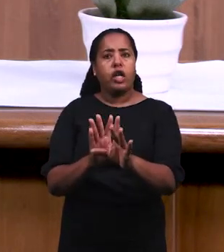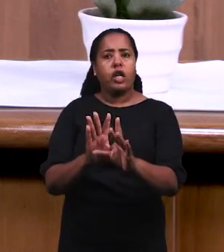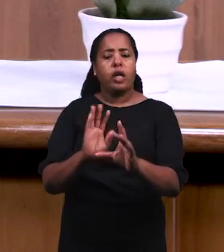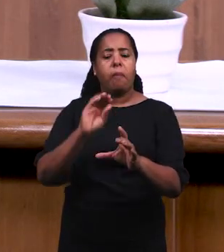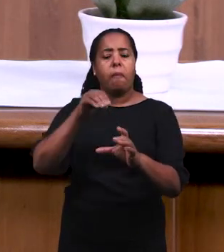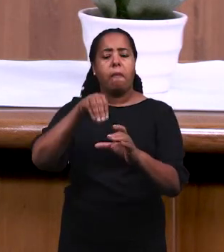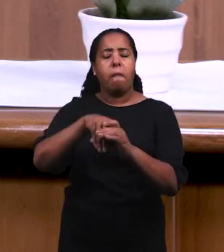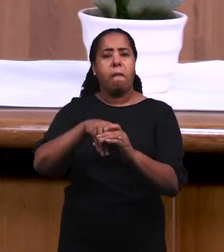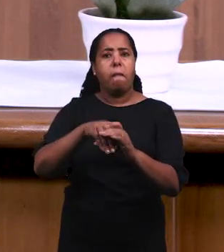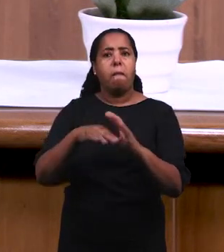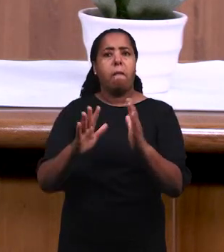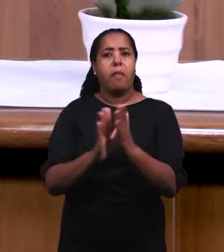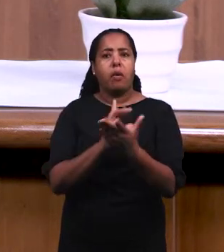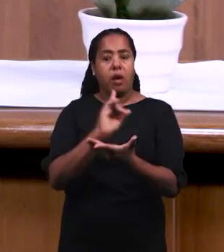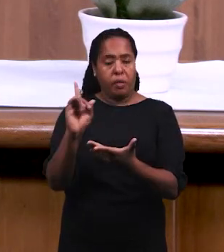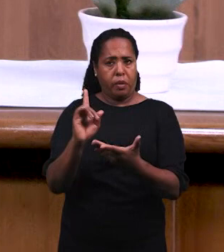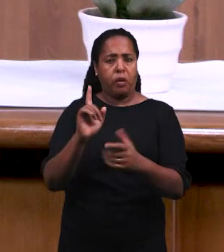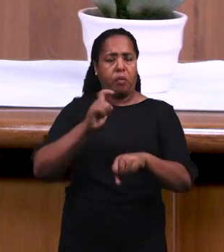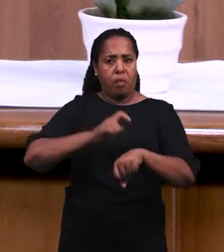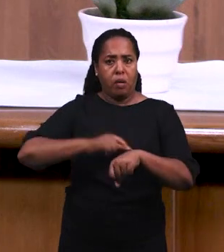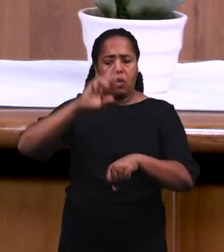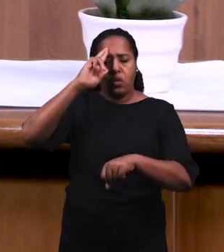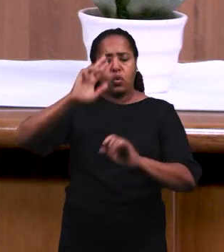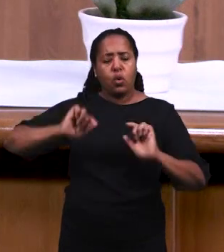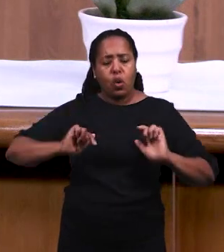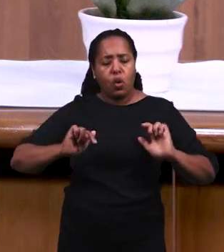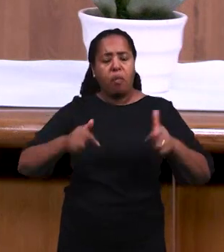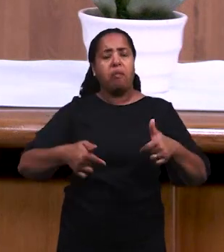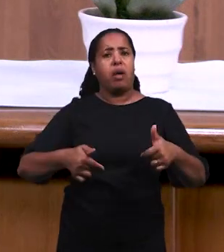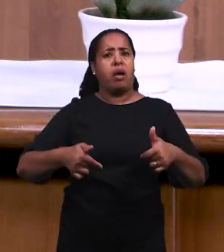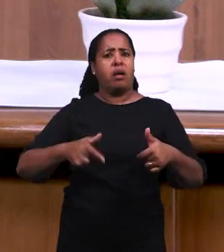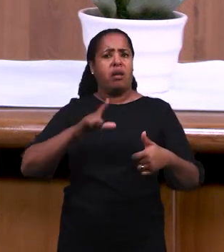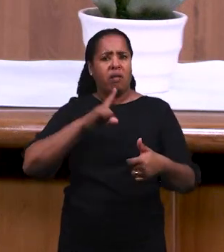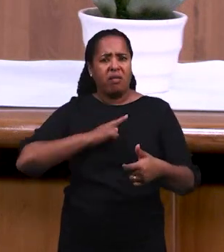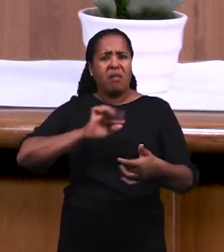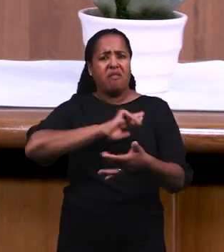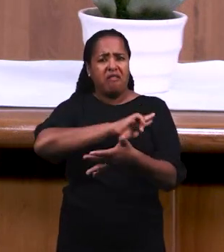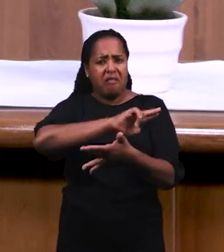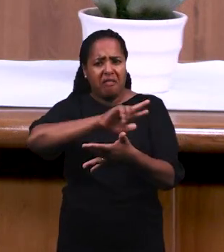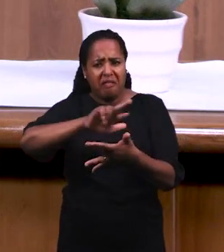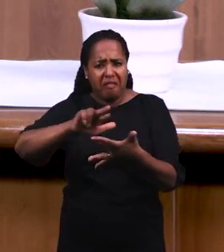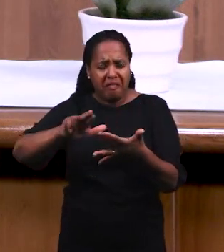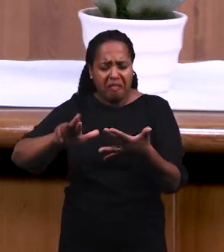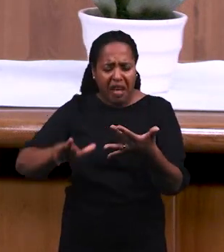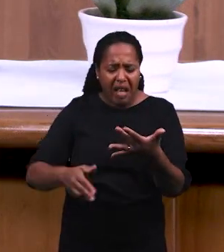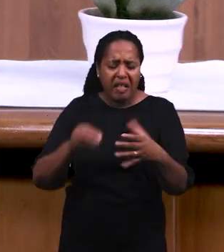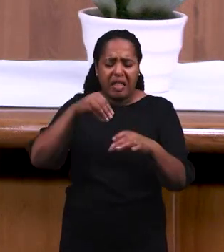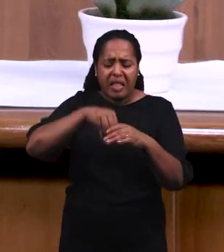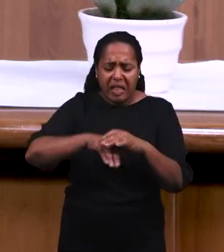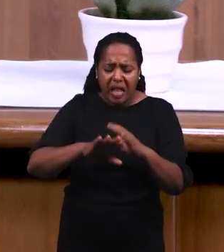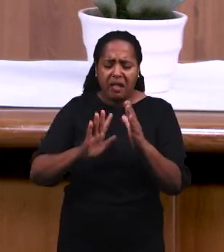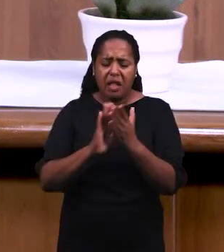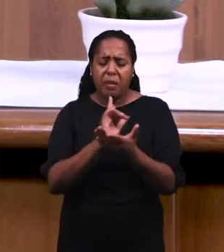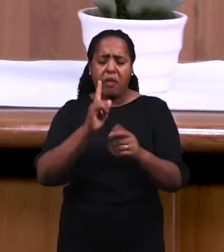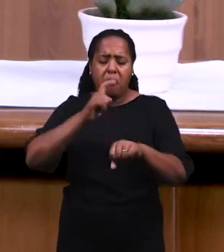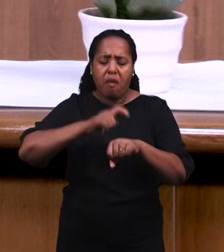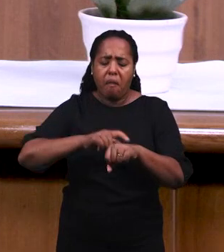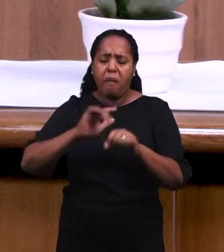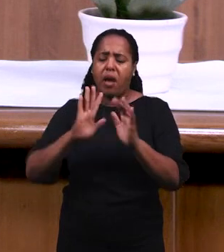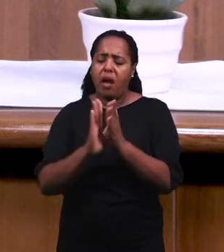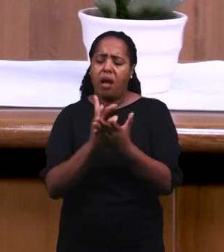доктрина, и Господь действует через возложение рук. Очень часто